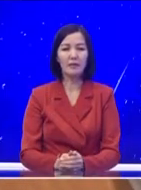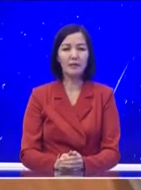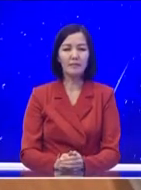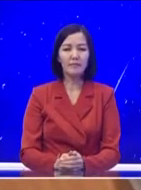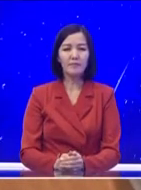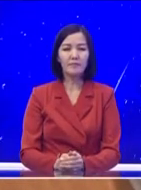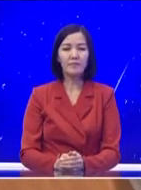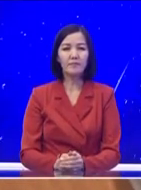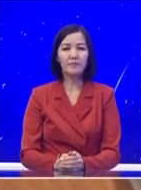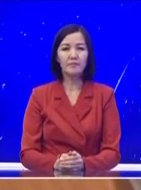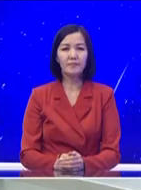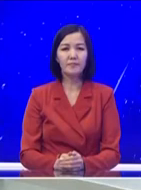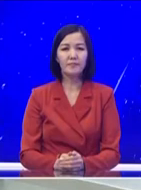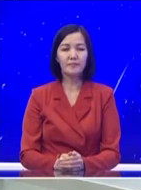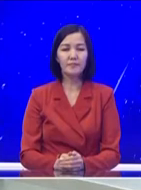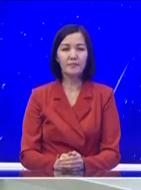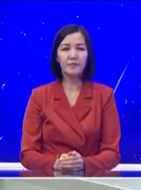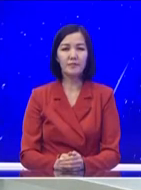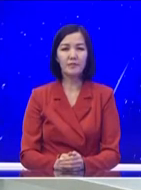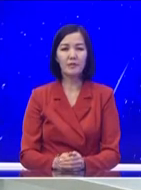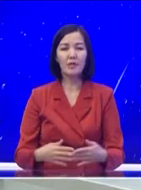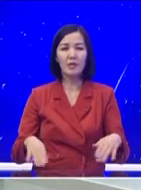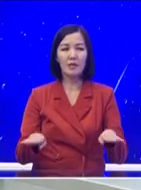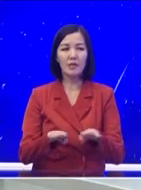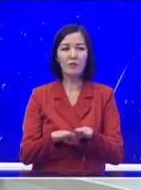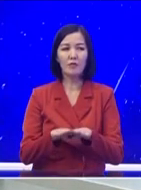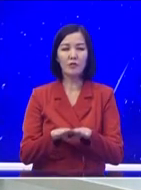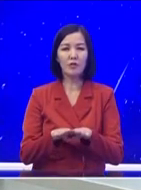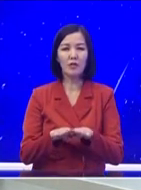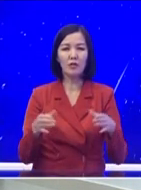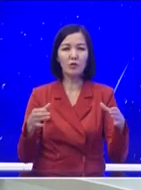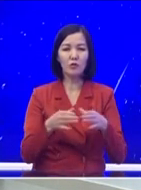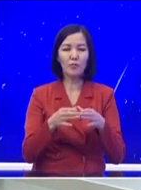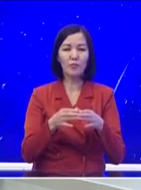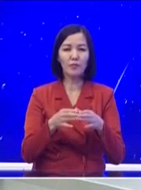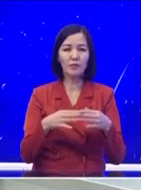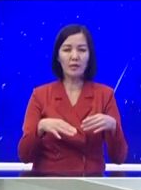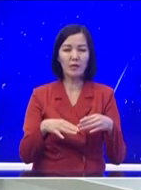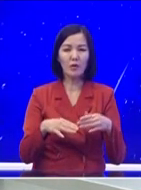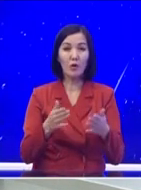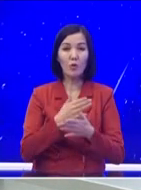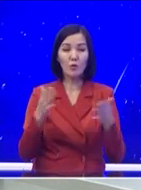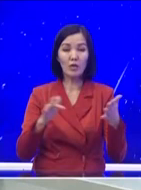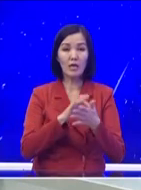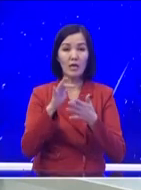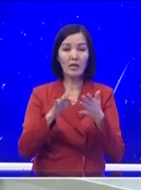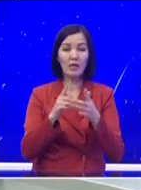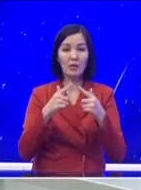адамды қамтыған. Дәп осы облыста құрылған штабты аудандарда да, үлкен қалаларда да